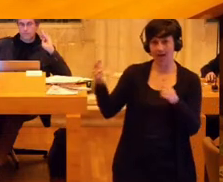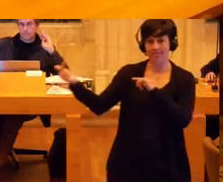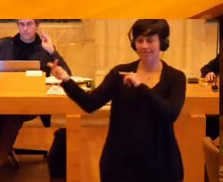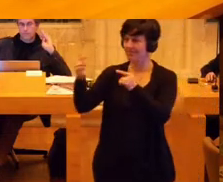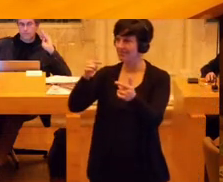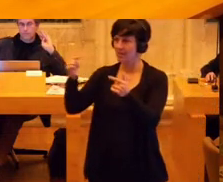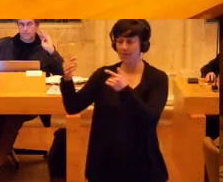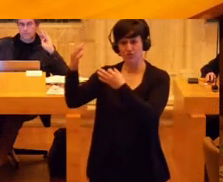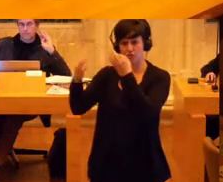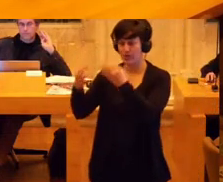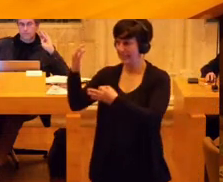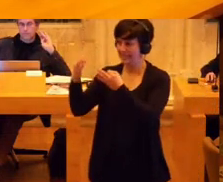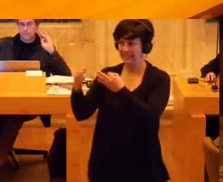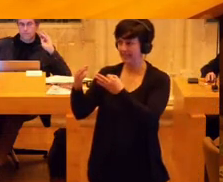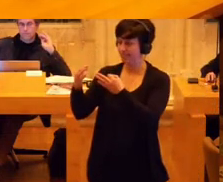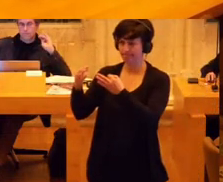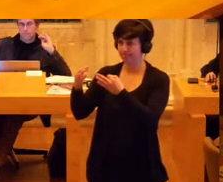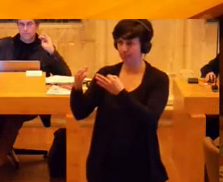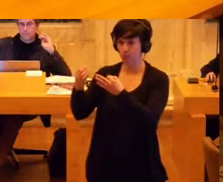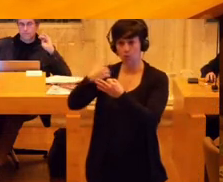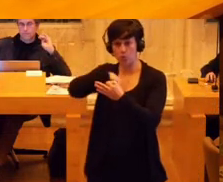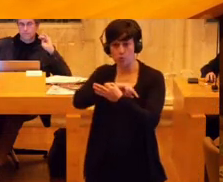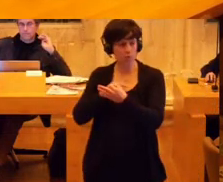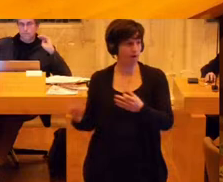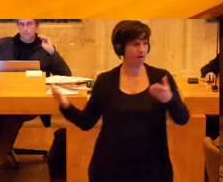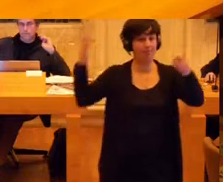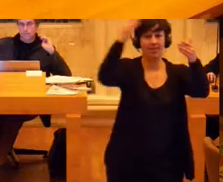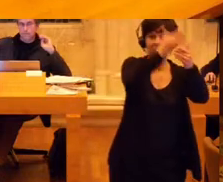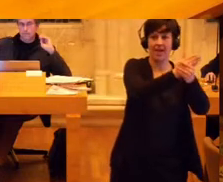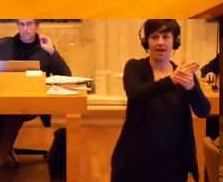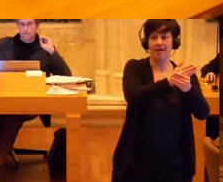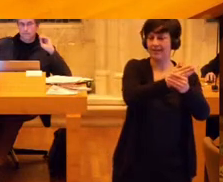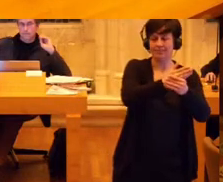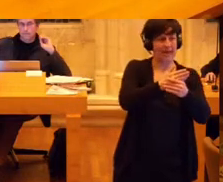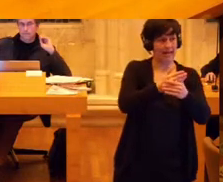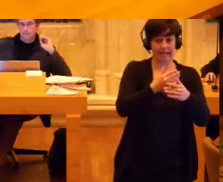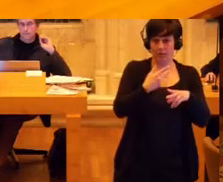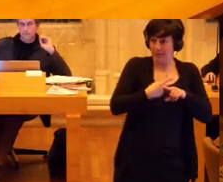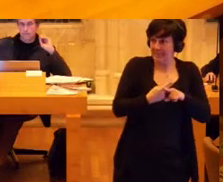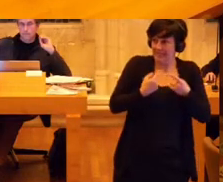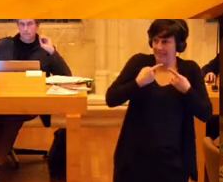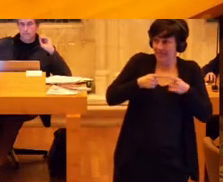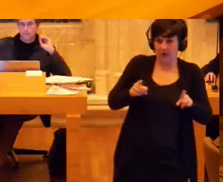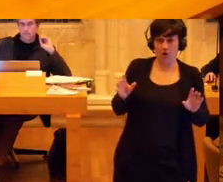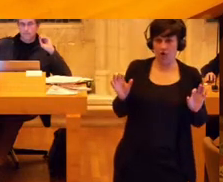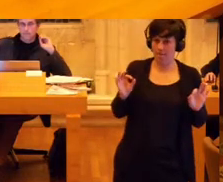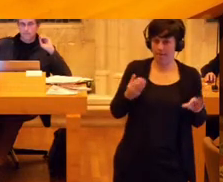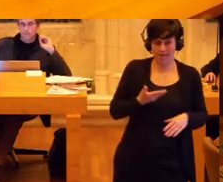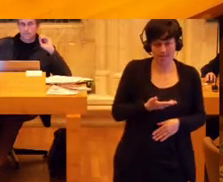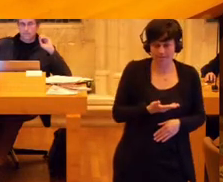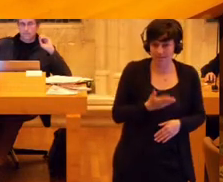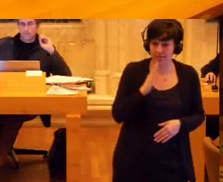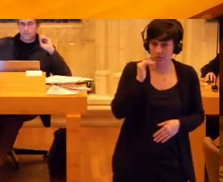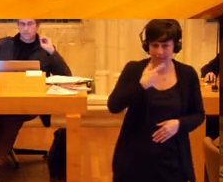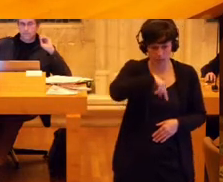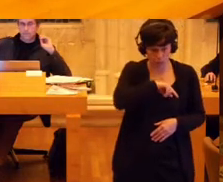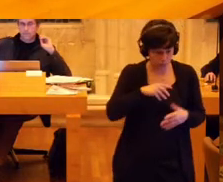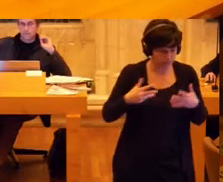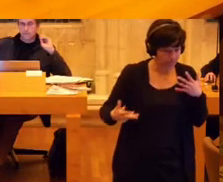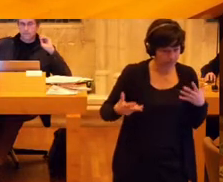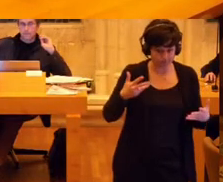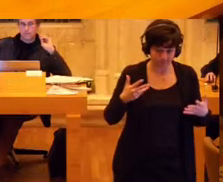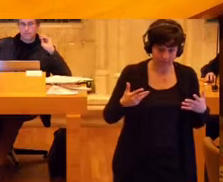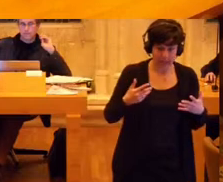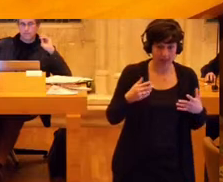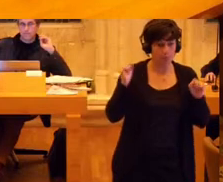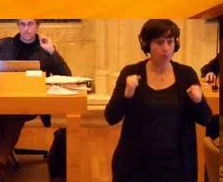point de vue juridique, pour empêcher. Le règlement va évoluer, c'est à l'évolution du règlement que ça sera interdit, mais dans l'attente, on n'a pas